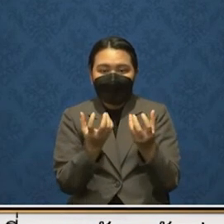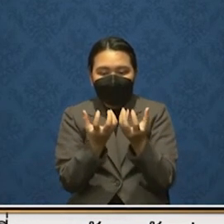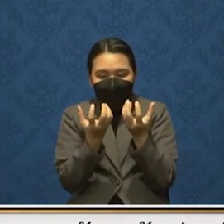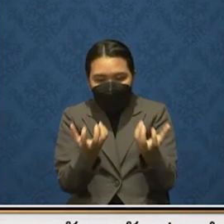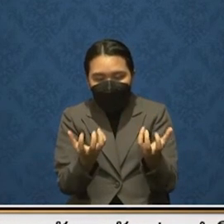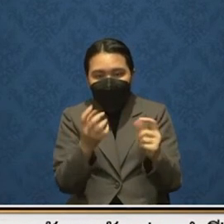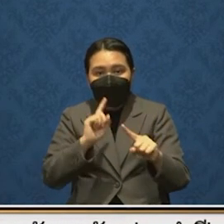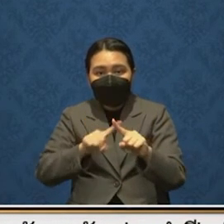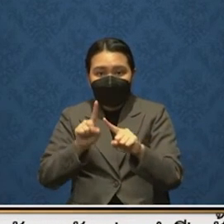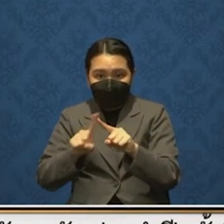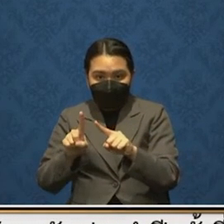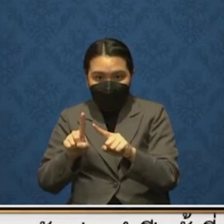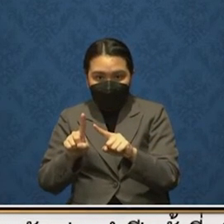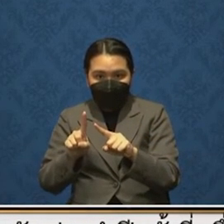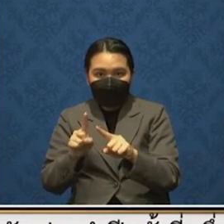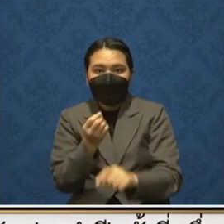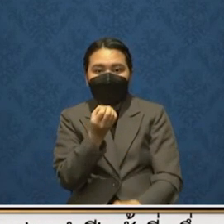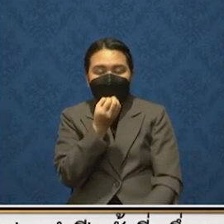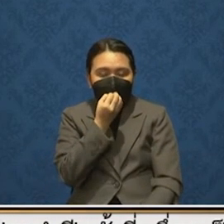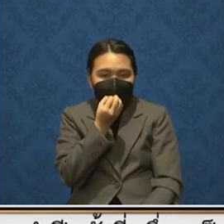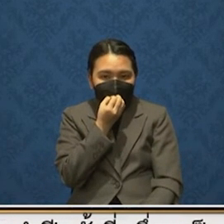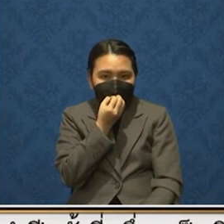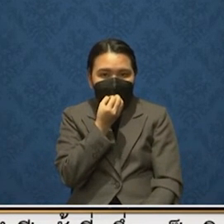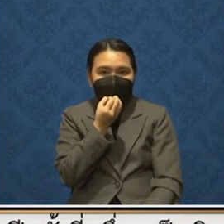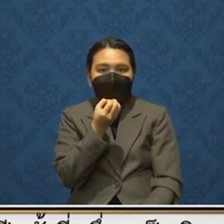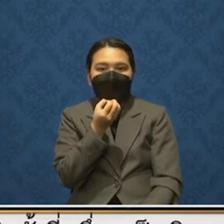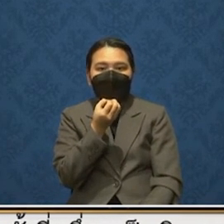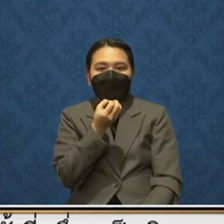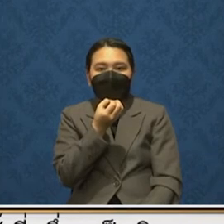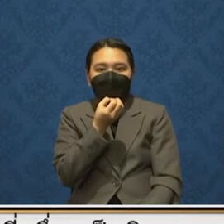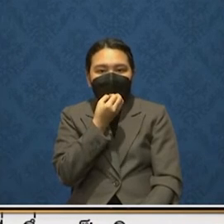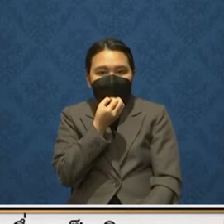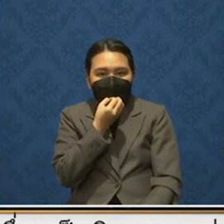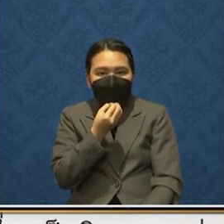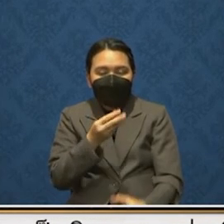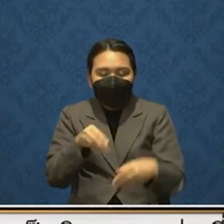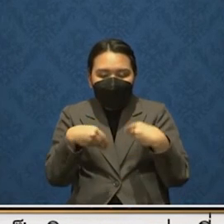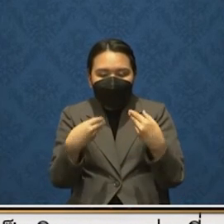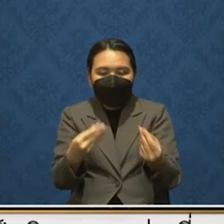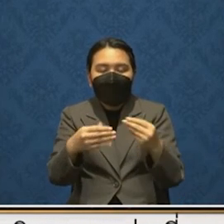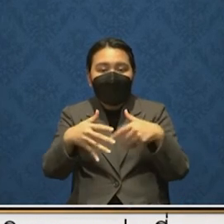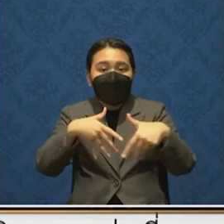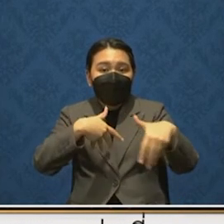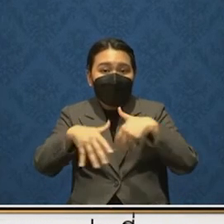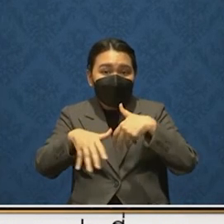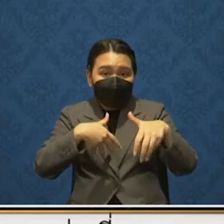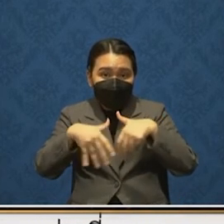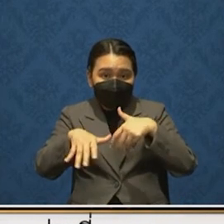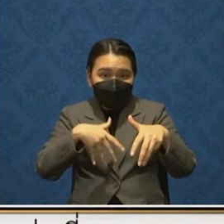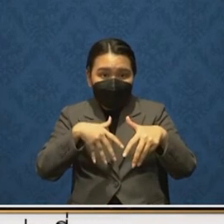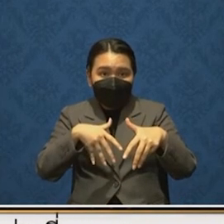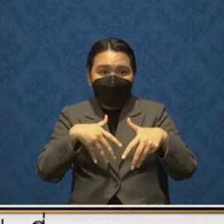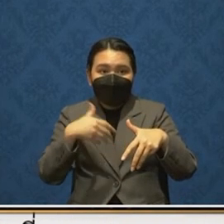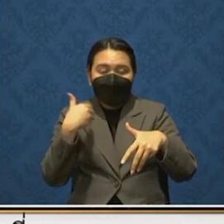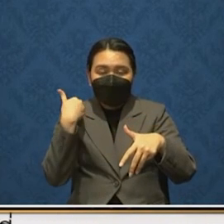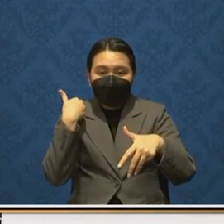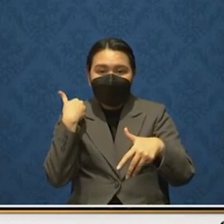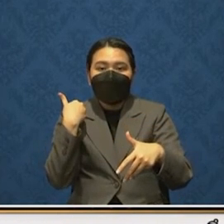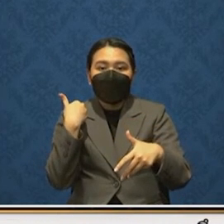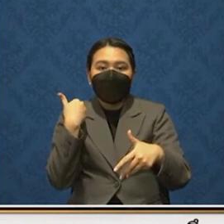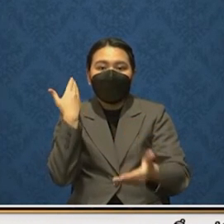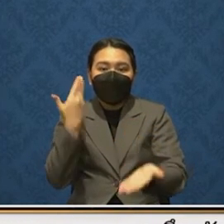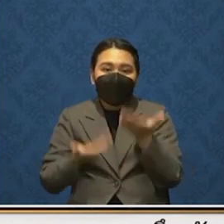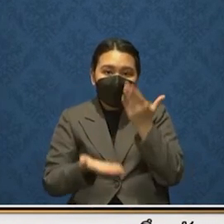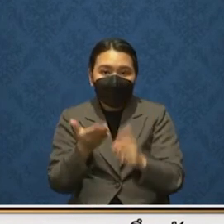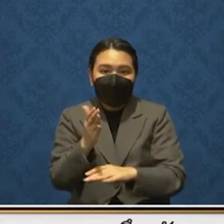นะคะรวมทั้งอาหารไปจากใพี่นประชาชนอัี้ไปจากใปลา คูตรัหน่ตัว